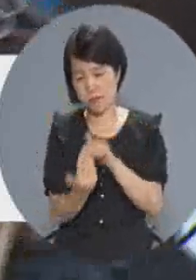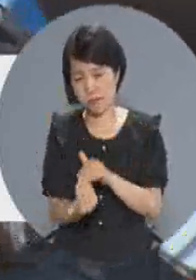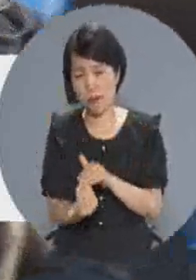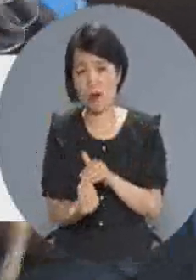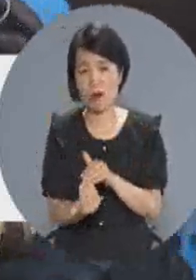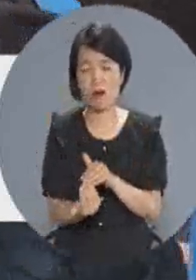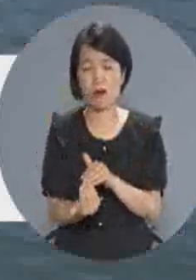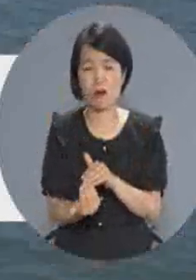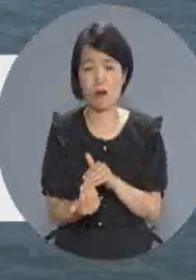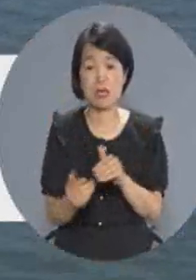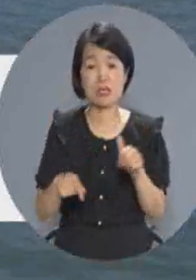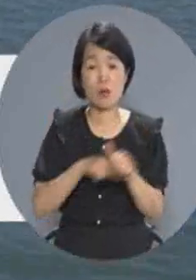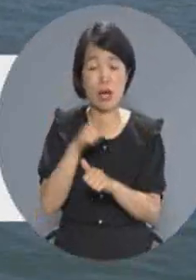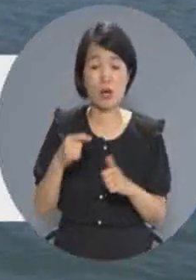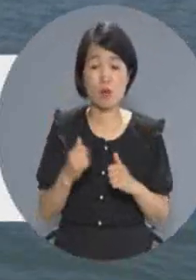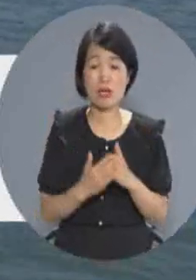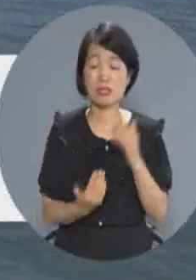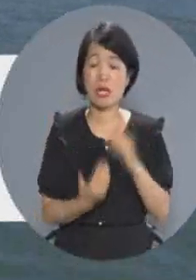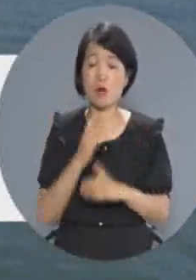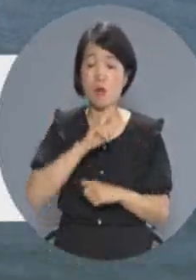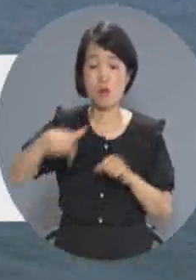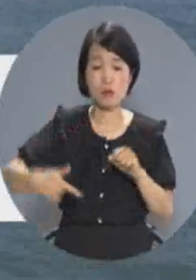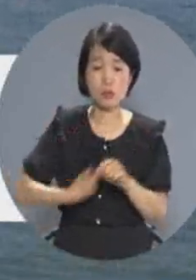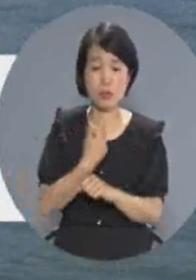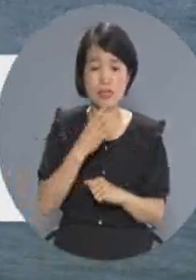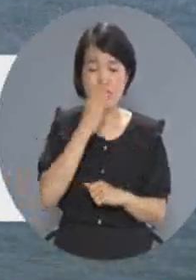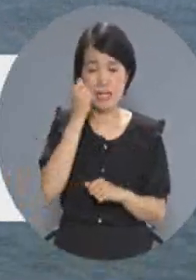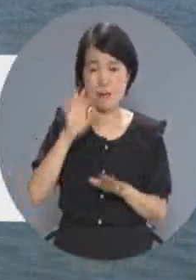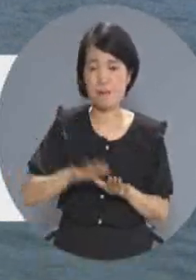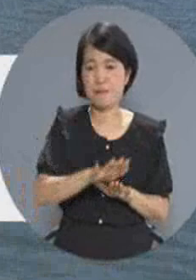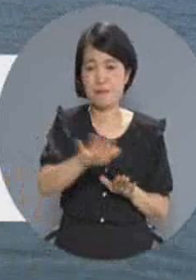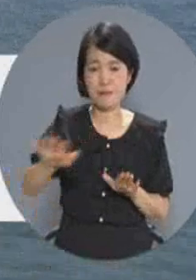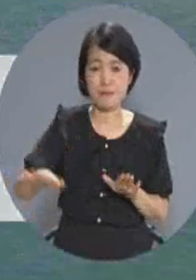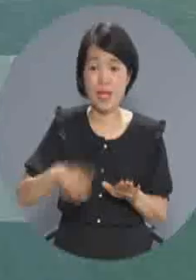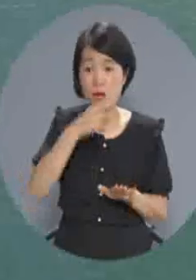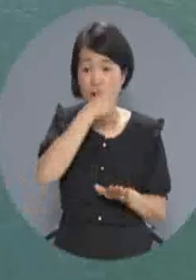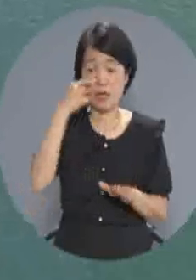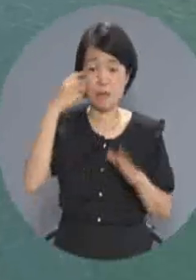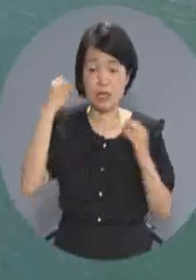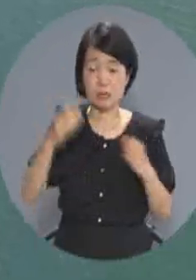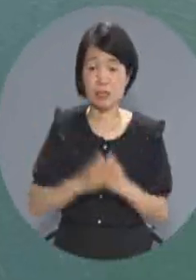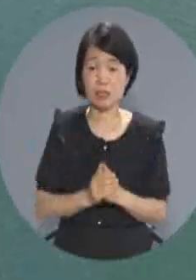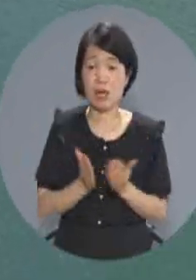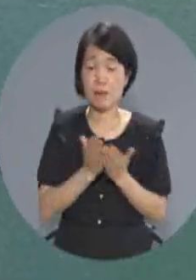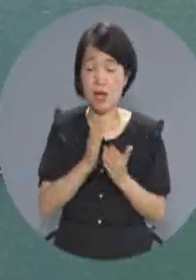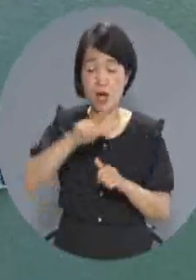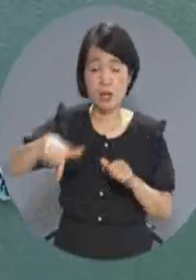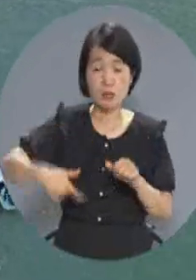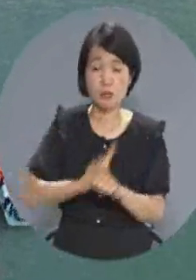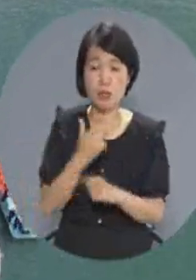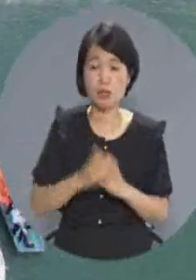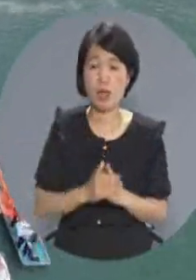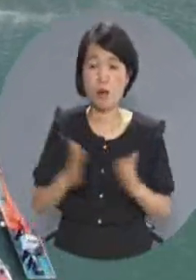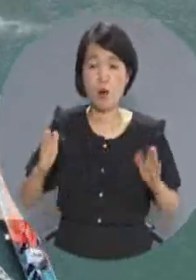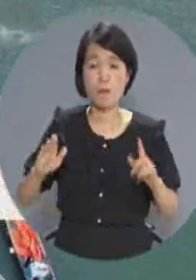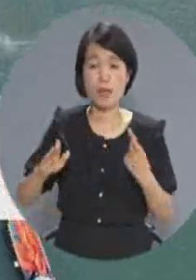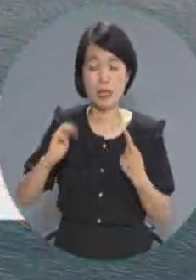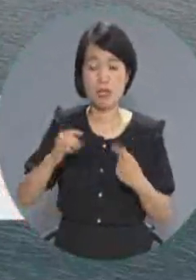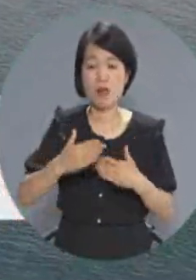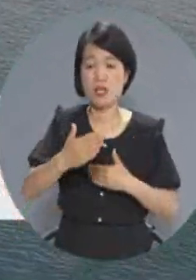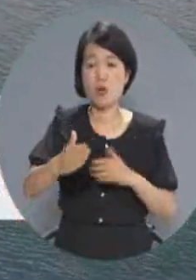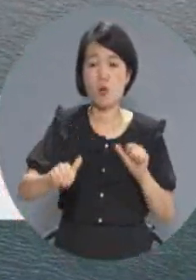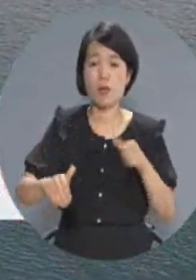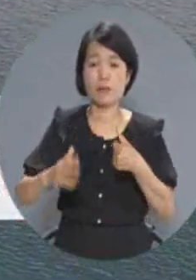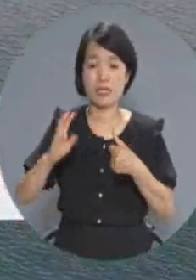발생한 상황이었고 사고 해역 주변 해상에서 기름기를 확인했습니다. 선박 주변 해역에는 폭 100m, 길이